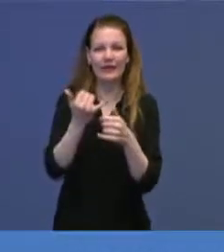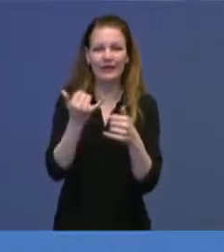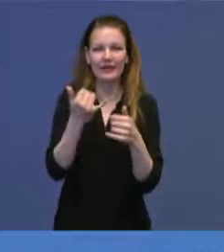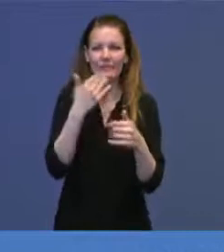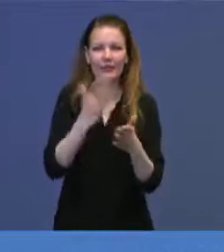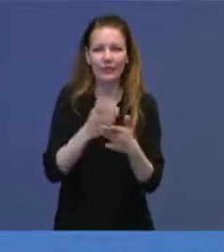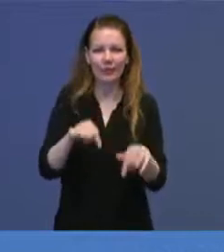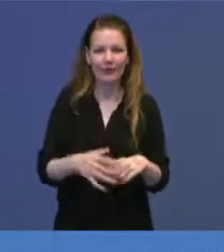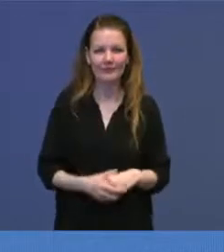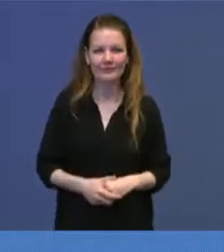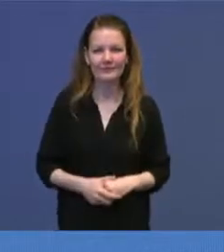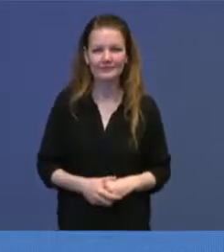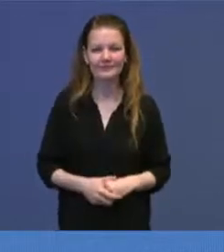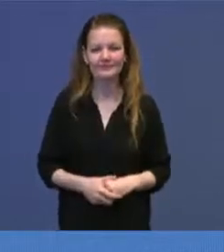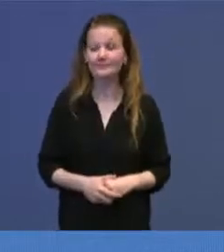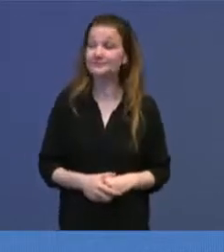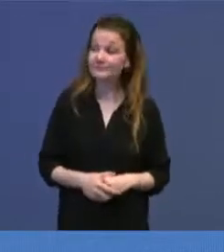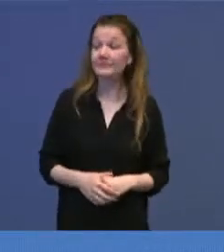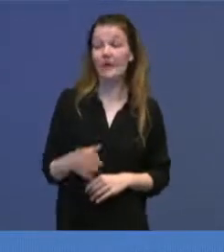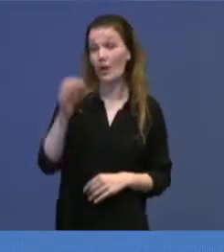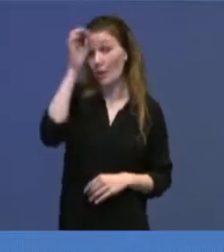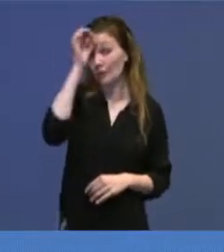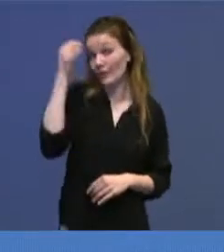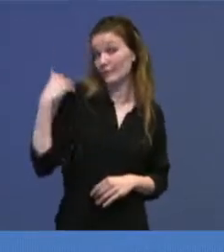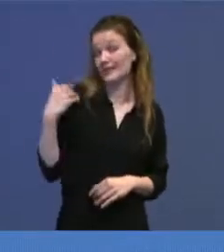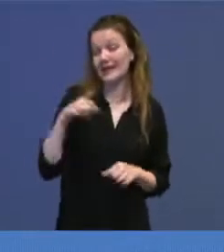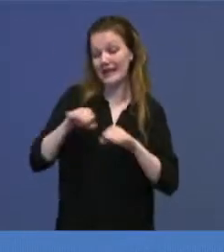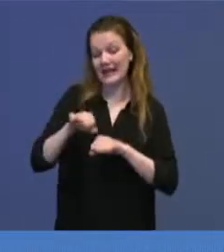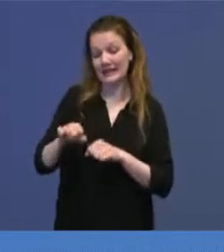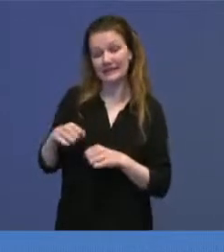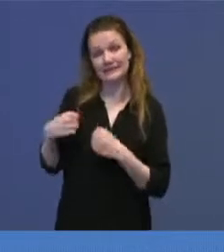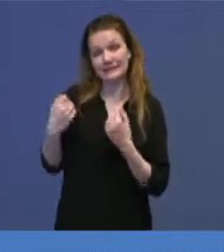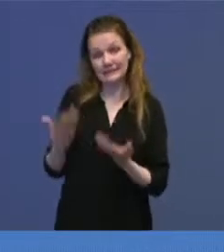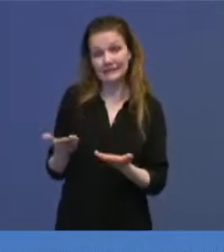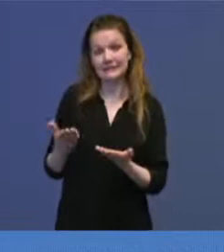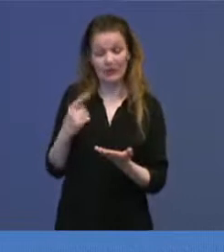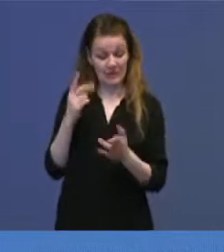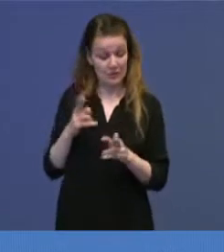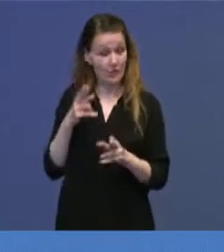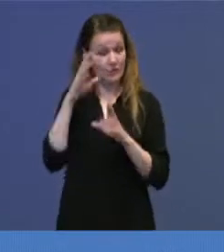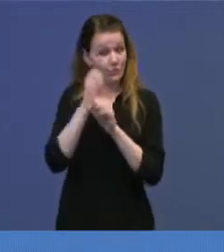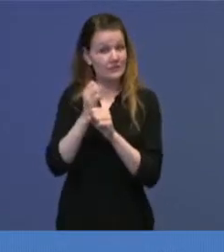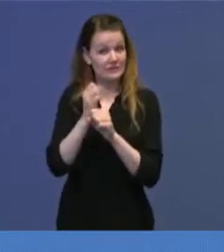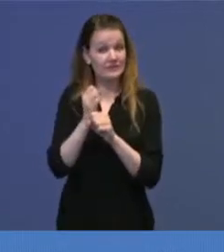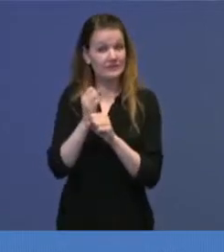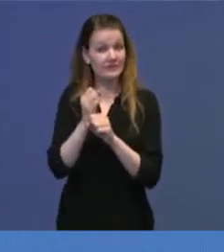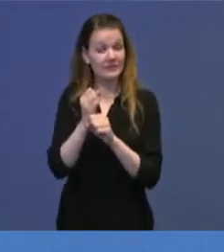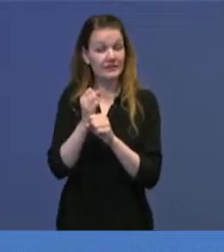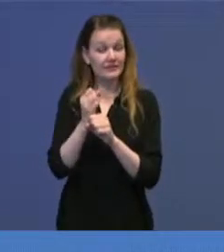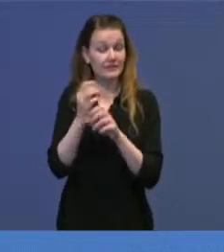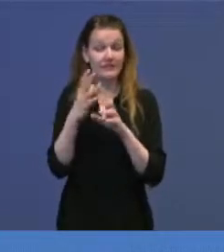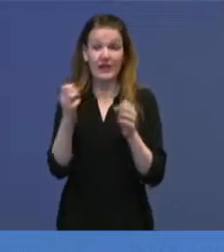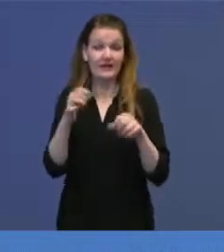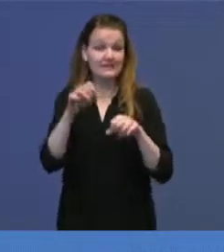inn i oktober, og vi har vært opptatt helt fra starten av å styrke beredskapen i samfunnet